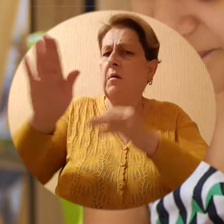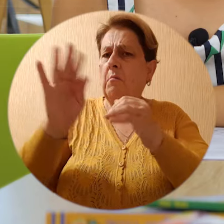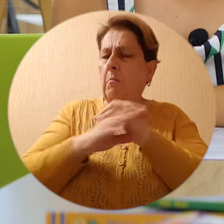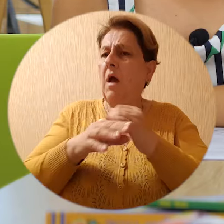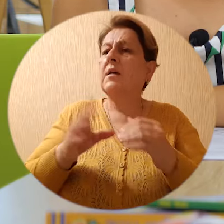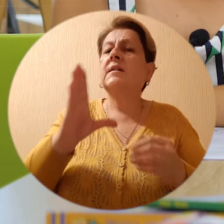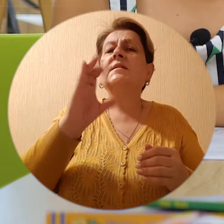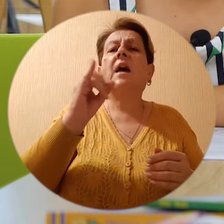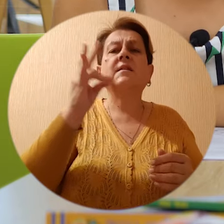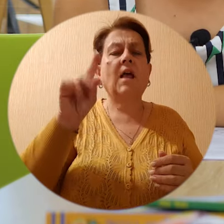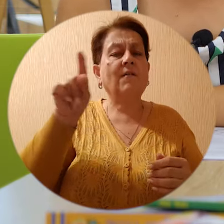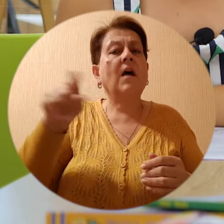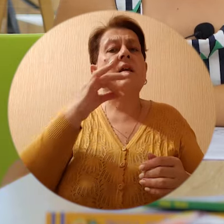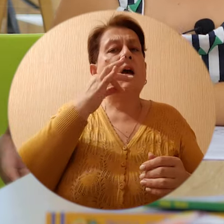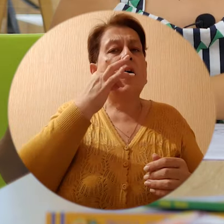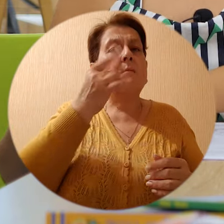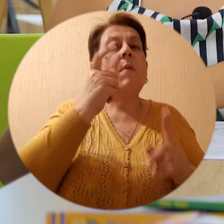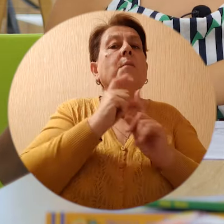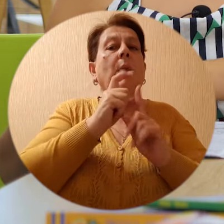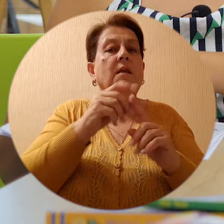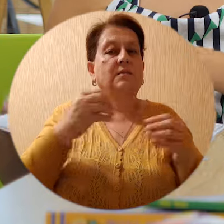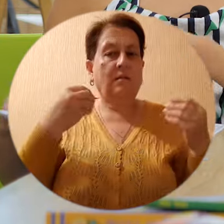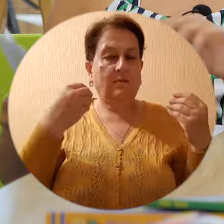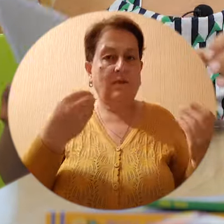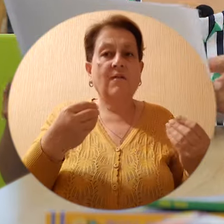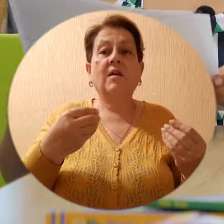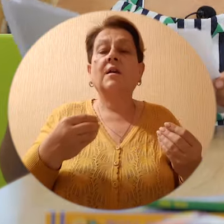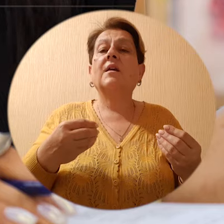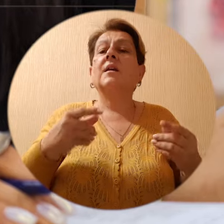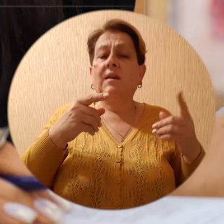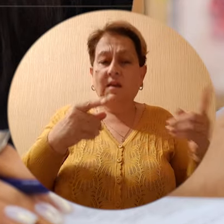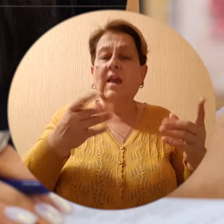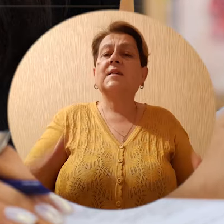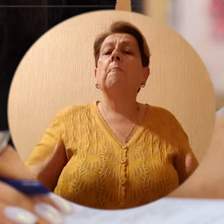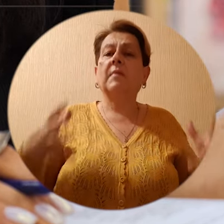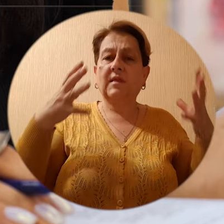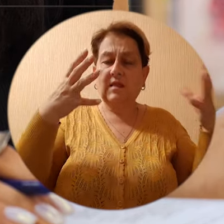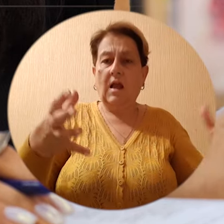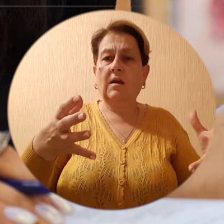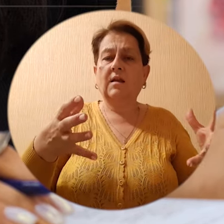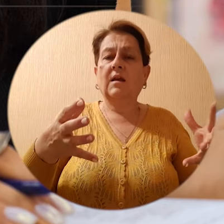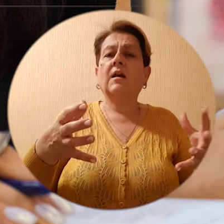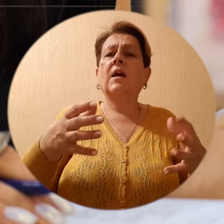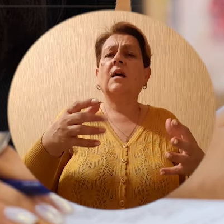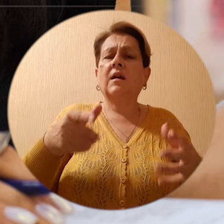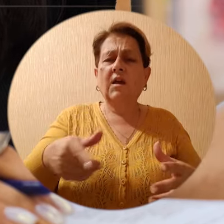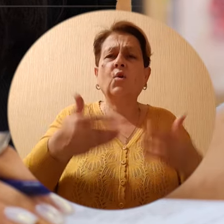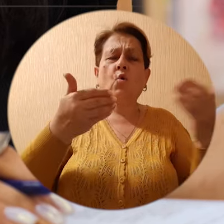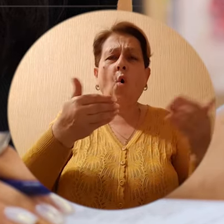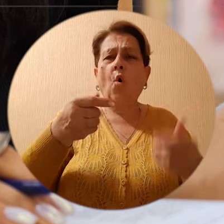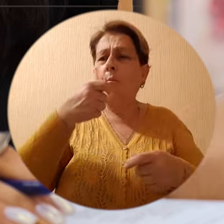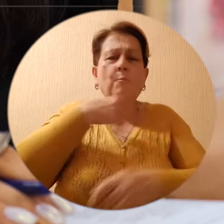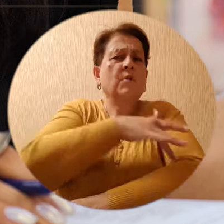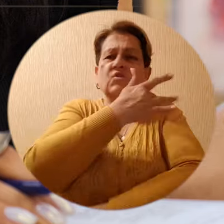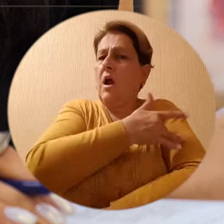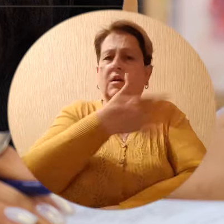անտառում։ Ստանիսլավը նրան այսպիսի պատասխան տվեց. «Պան, քեզ եմ տալիս, անուր, հաճար, էլ քո